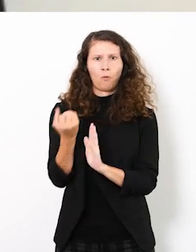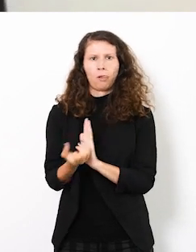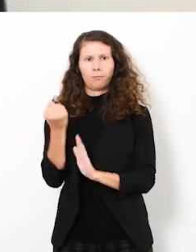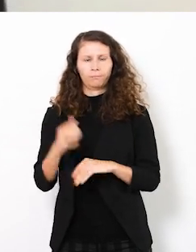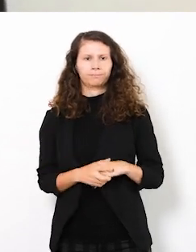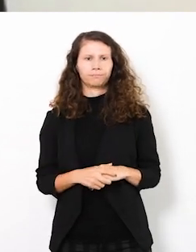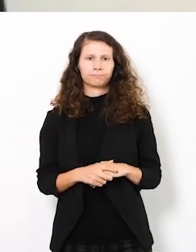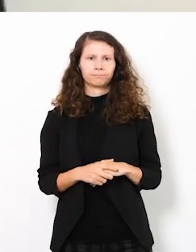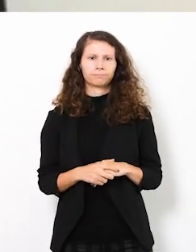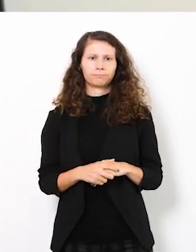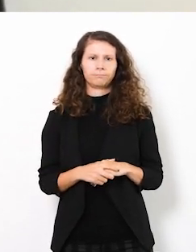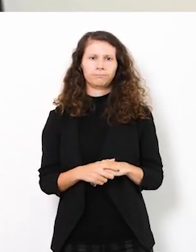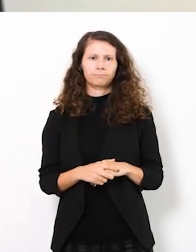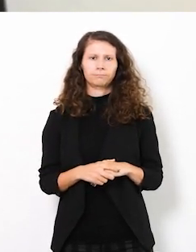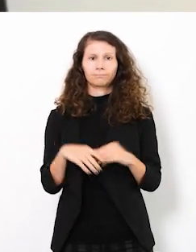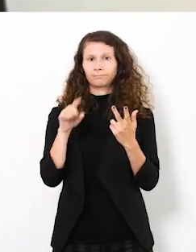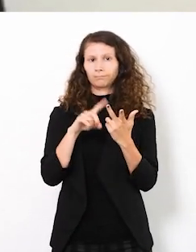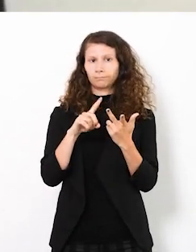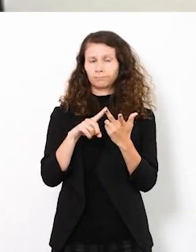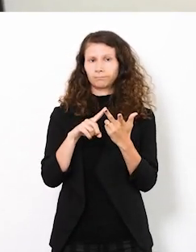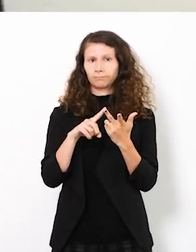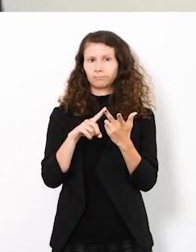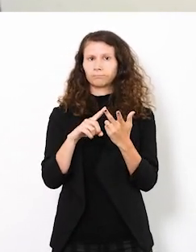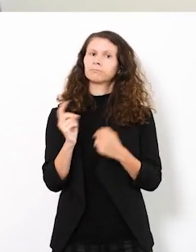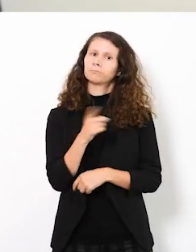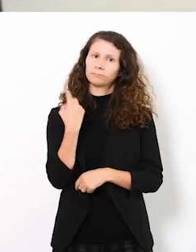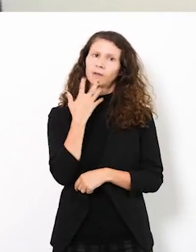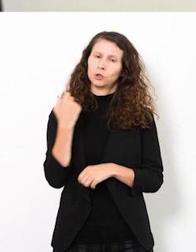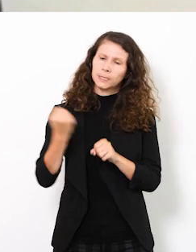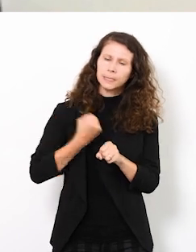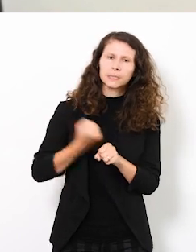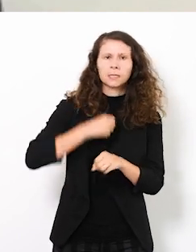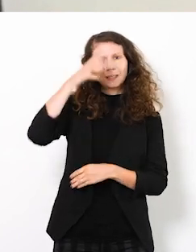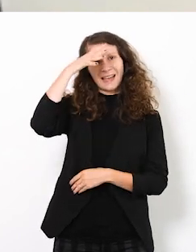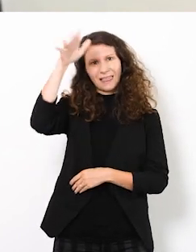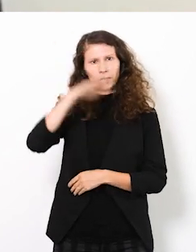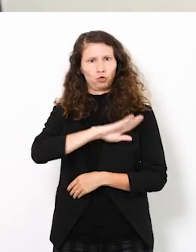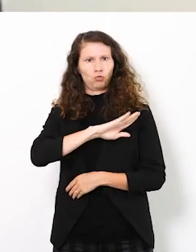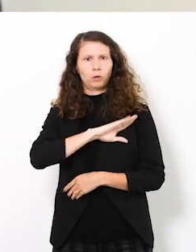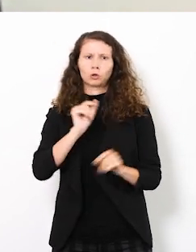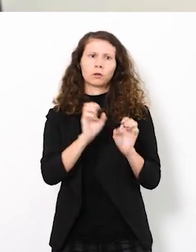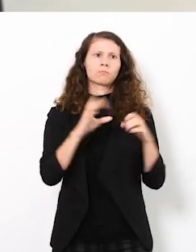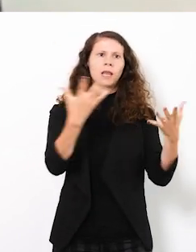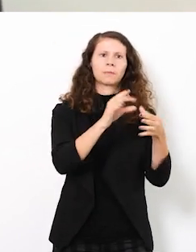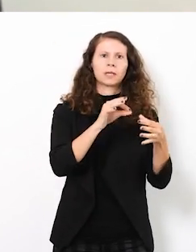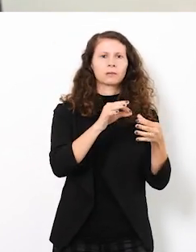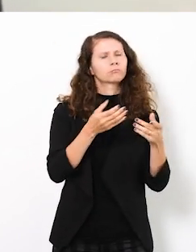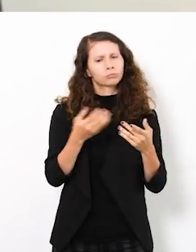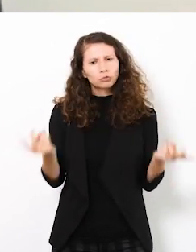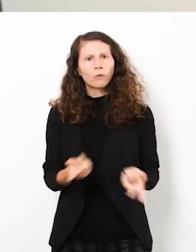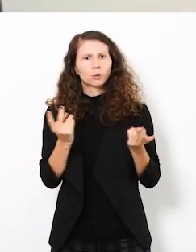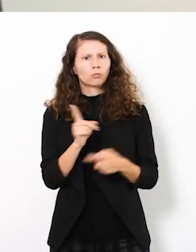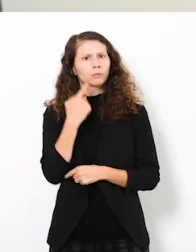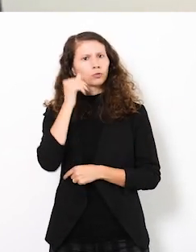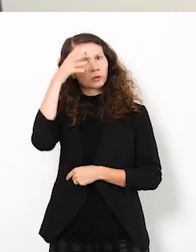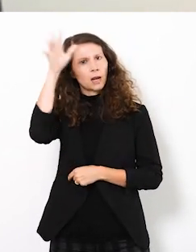werden konnte. Zum Dritten machen wir uns stark für Talentschulen, auch unabhängig von der Pandemie. Wir haben ja Stadtteile,